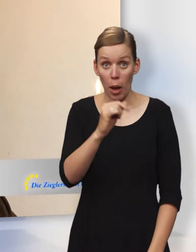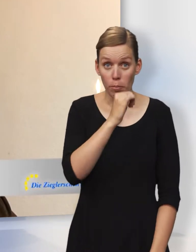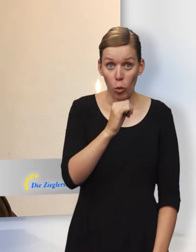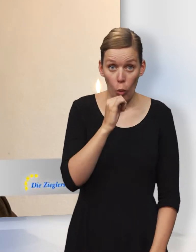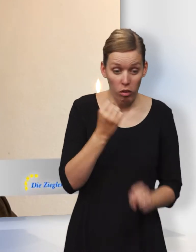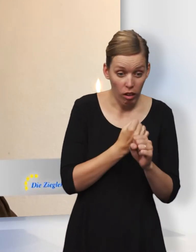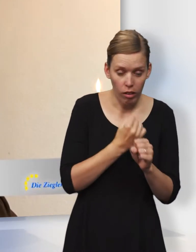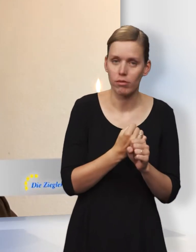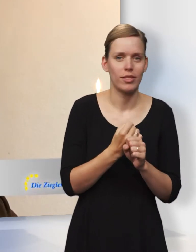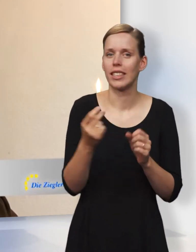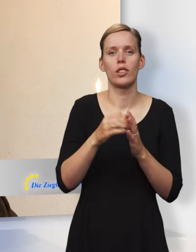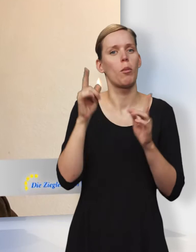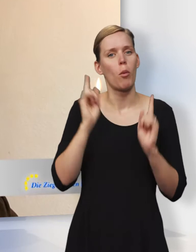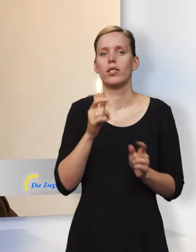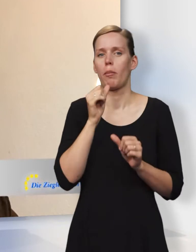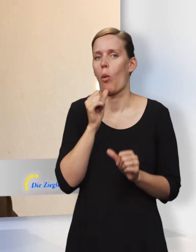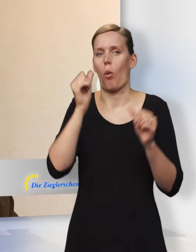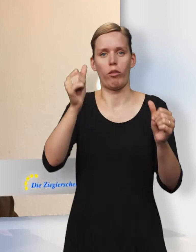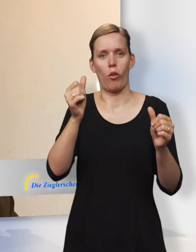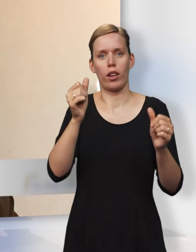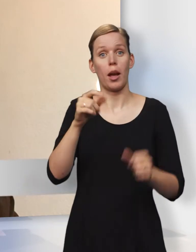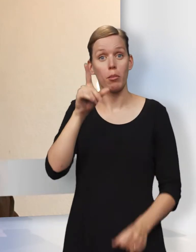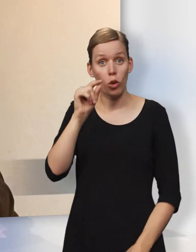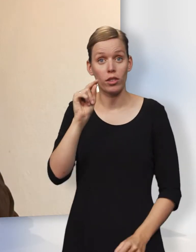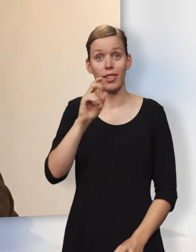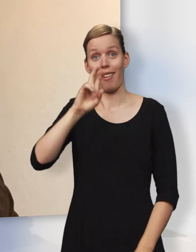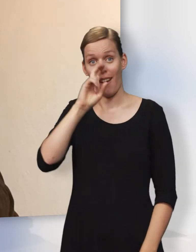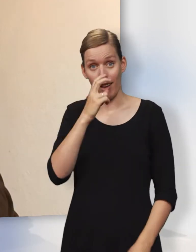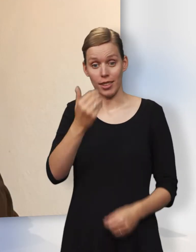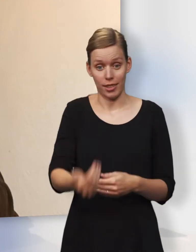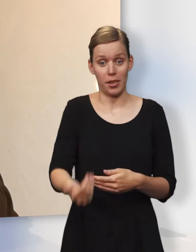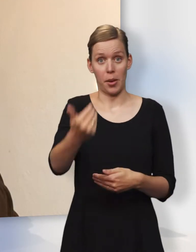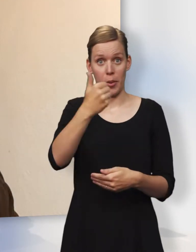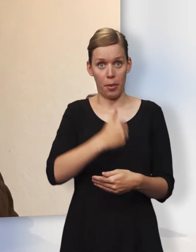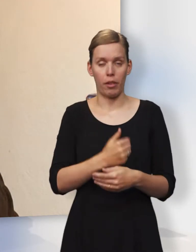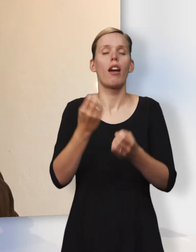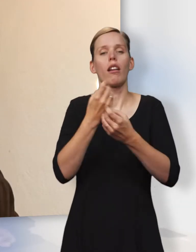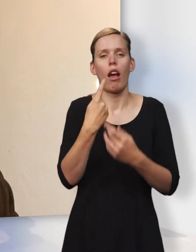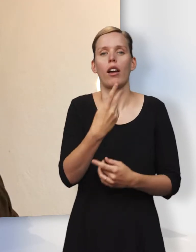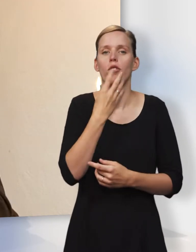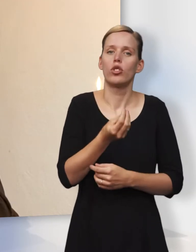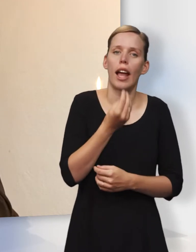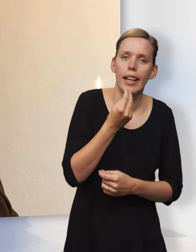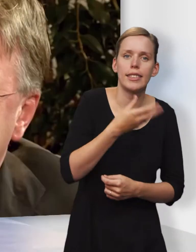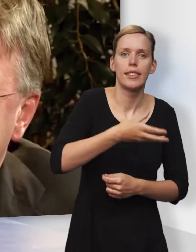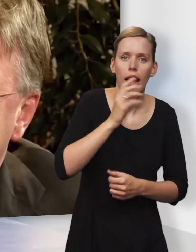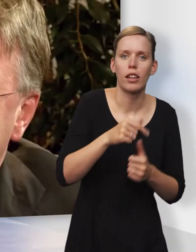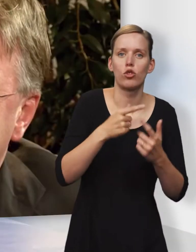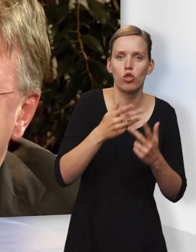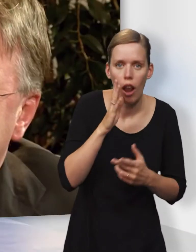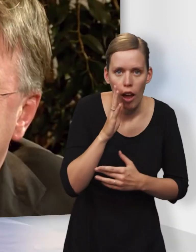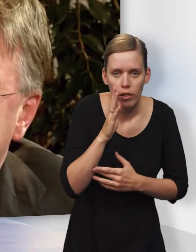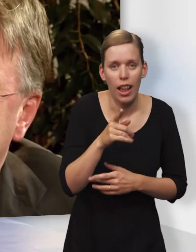sein, sondern auch Berufung. Also das heißt, der Gast kommt zu mir, einmal essen, trinken, schlafen.